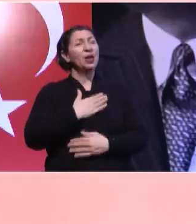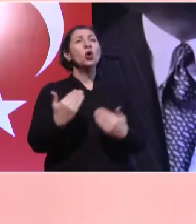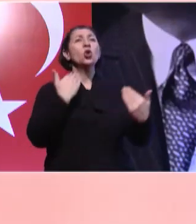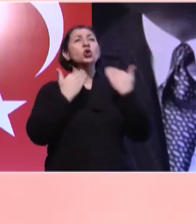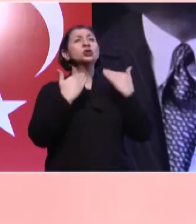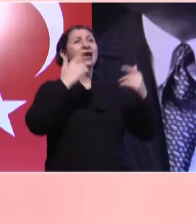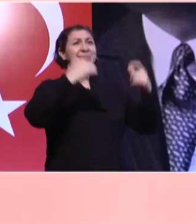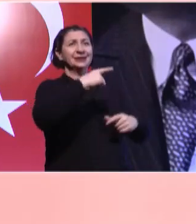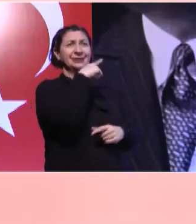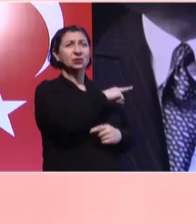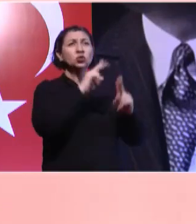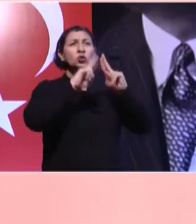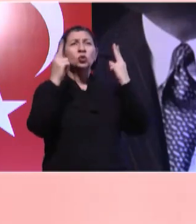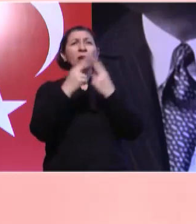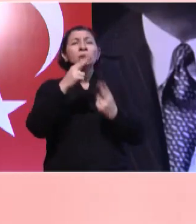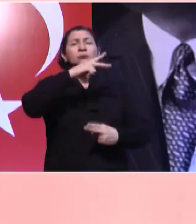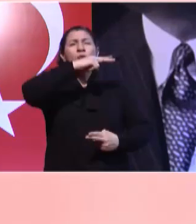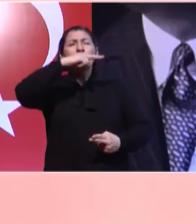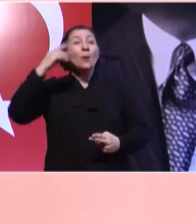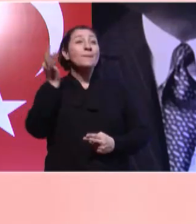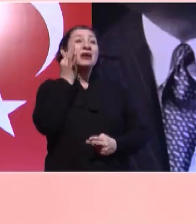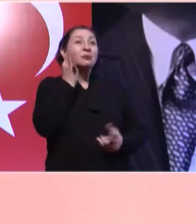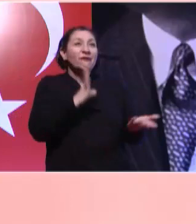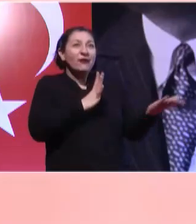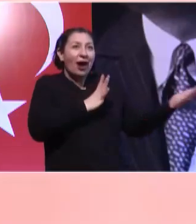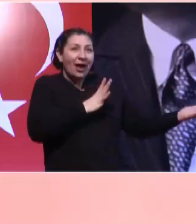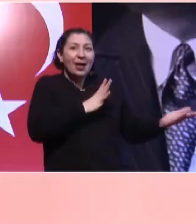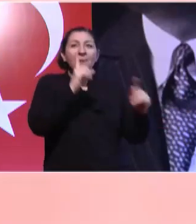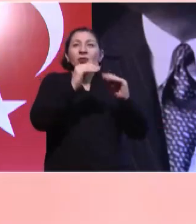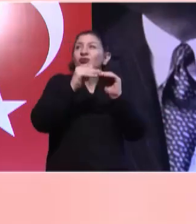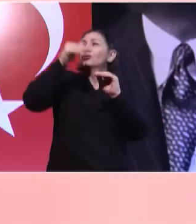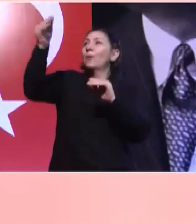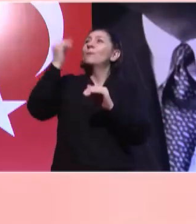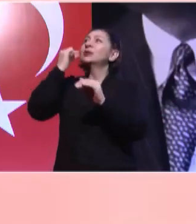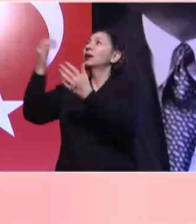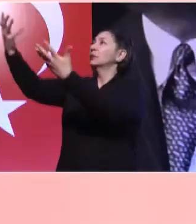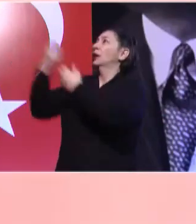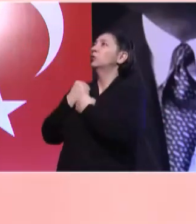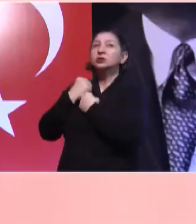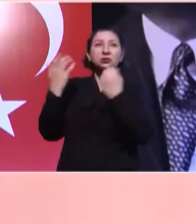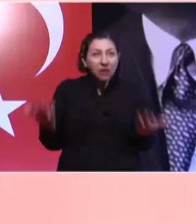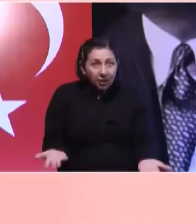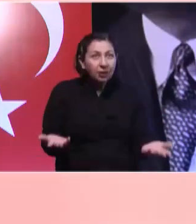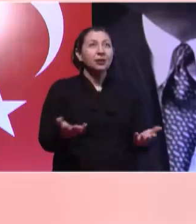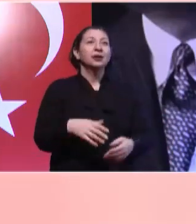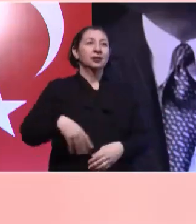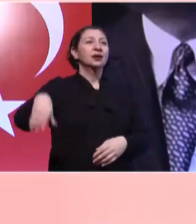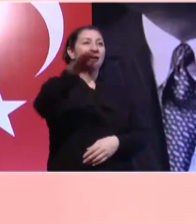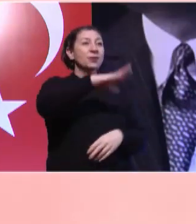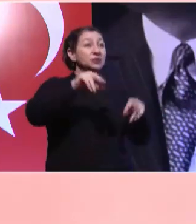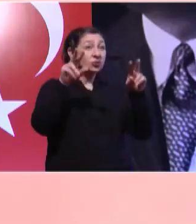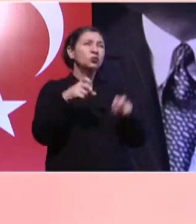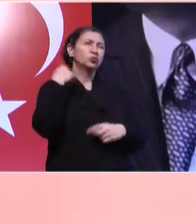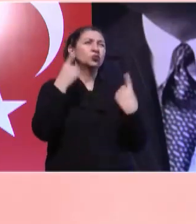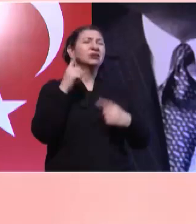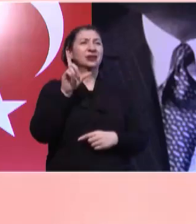Yozgat'ın dünya çapında kokulu mercimeği varken biz gidip dışarıdan mercimek ithal ediyorsak hepimizin oturup